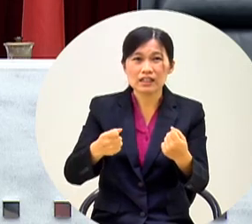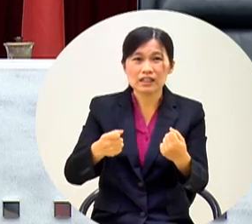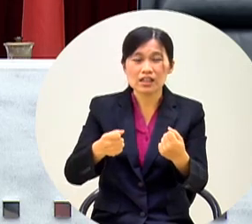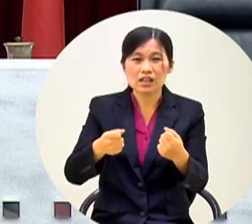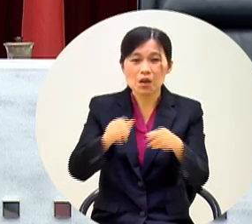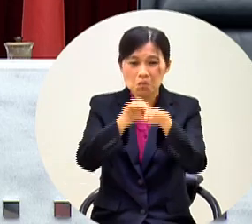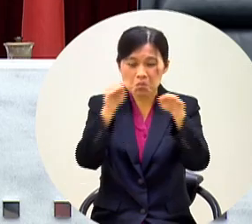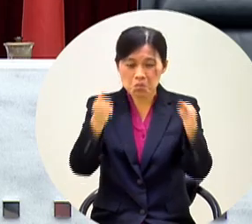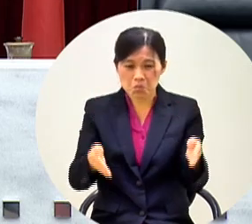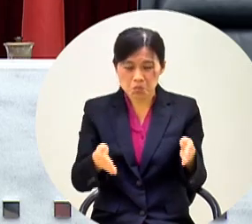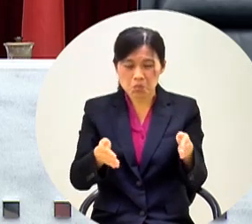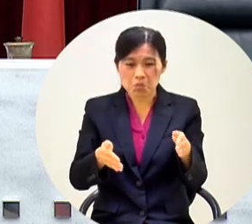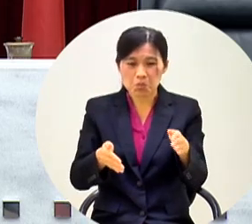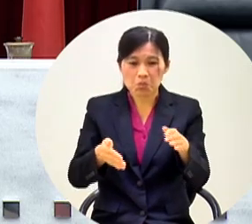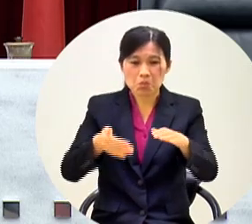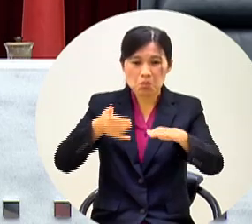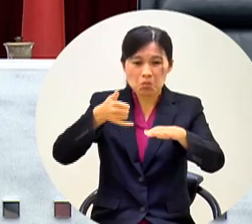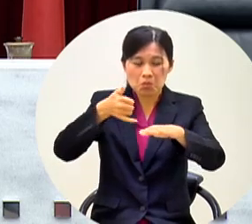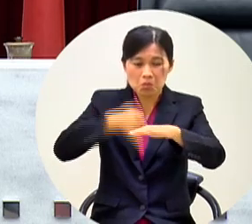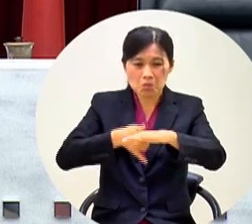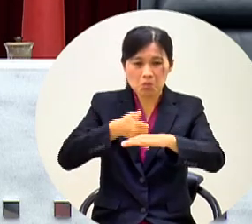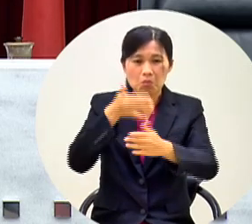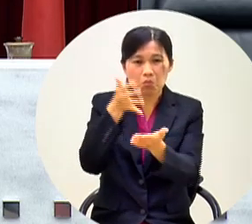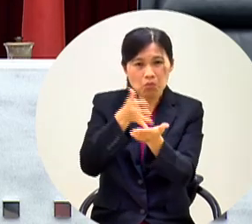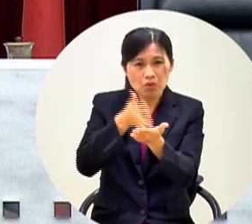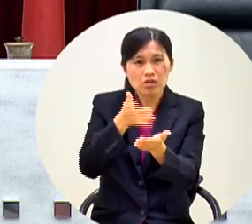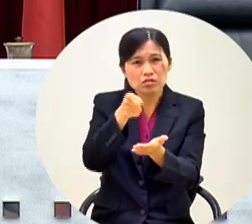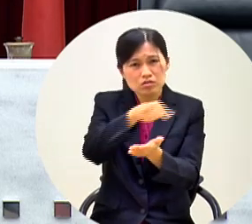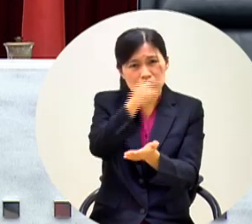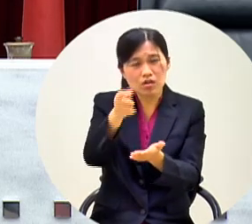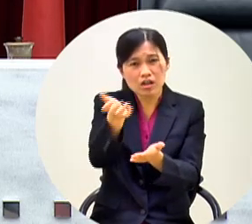那你们刚刚民进党团已经适度